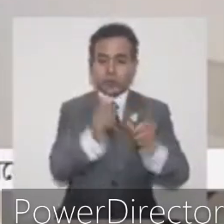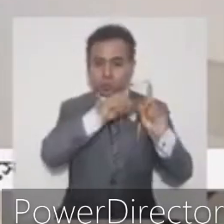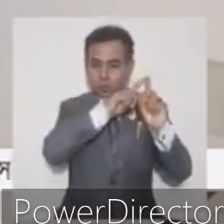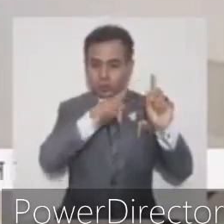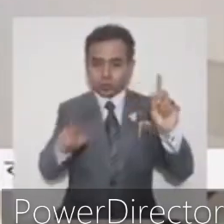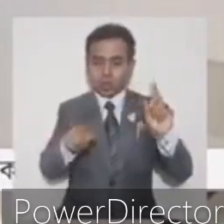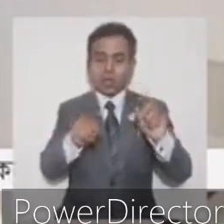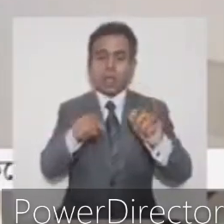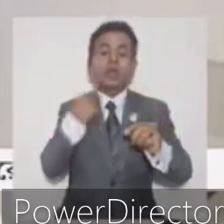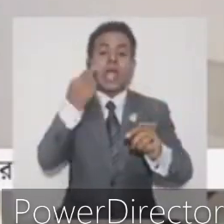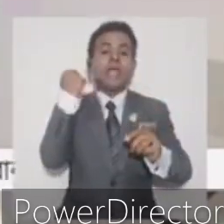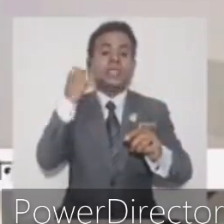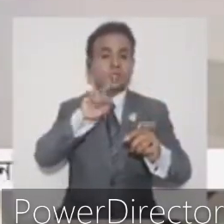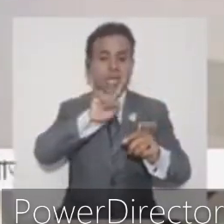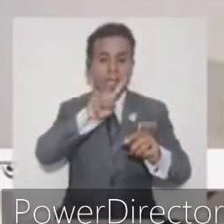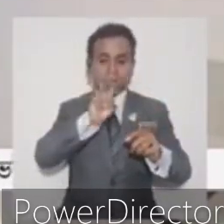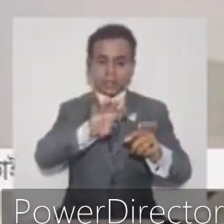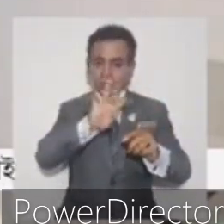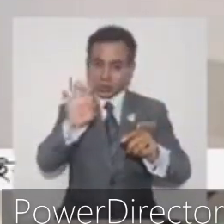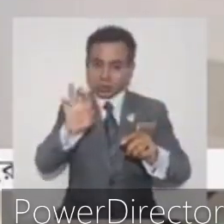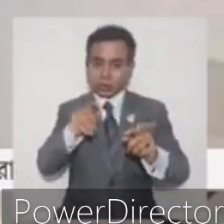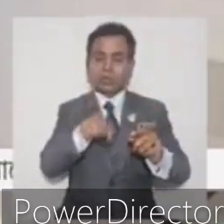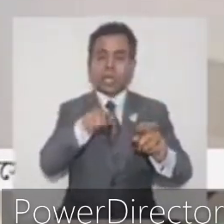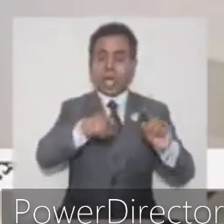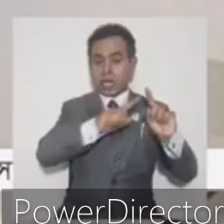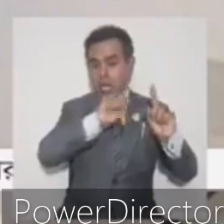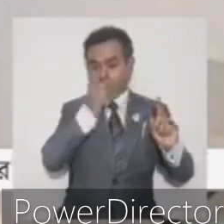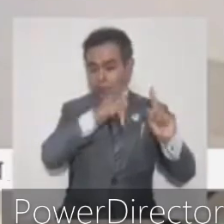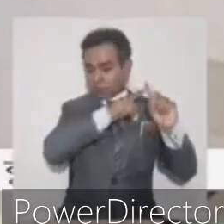14,868। করোনায় আক্রান্ত হয়েছে